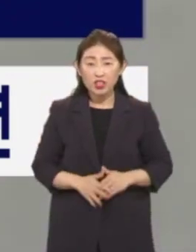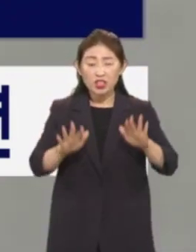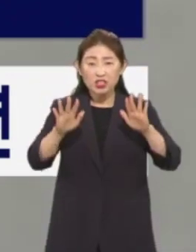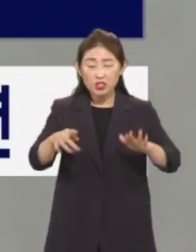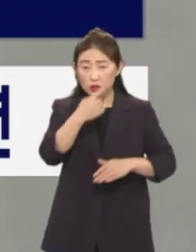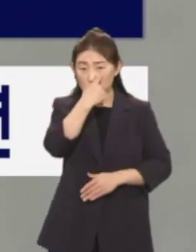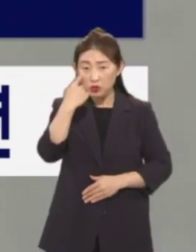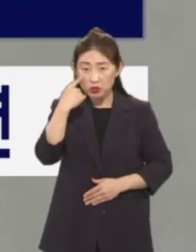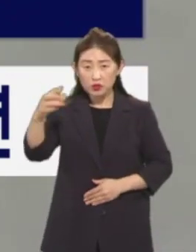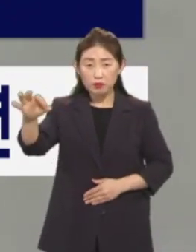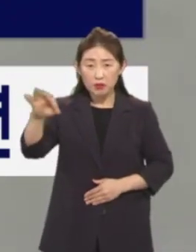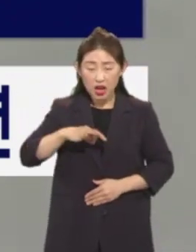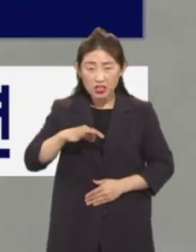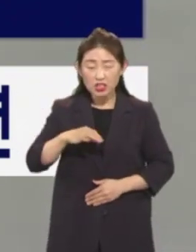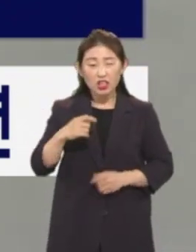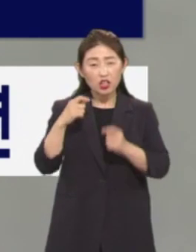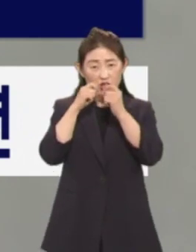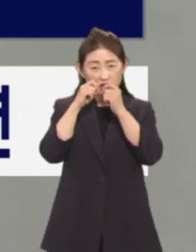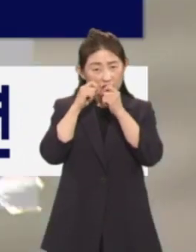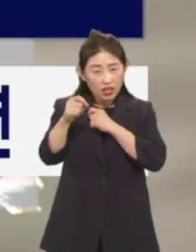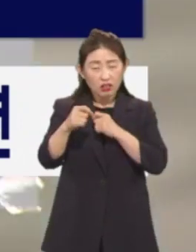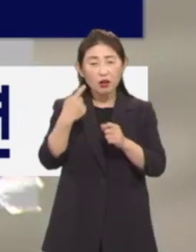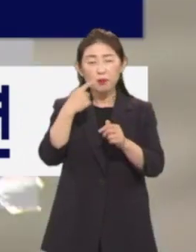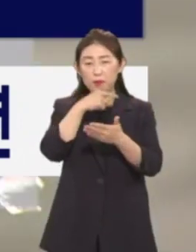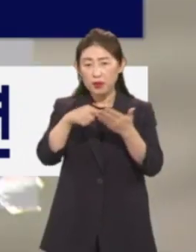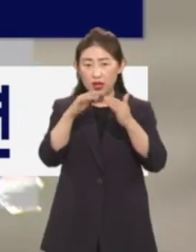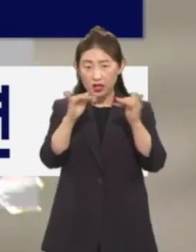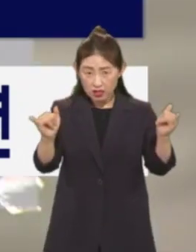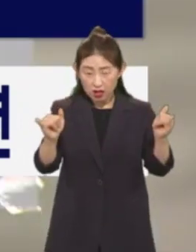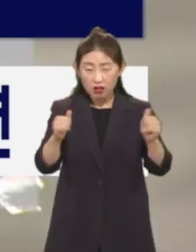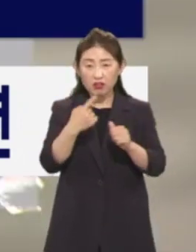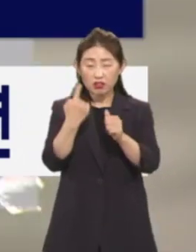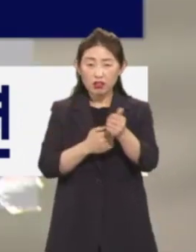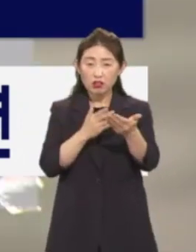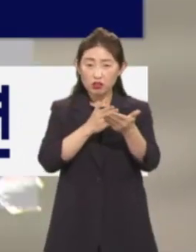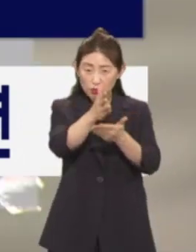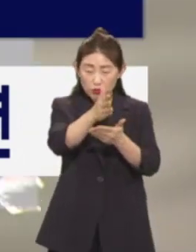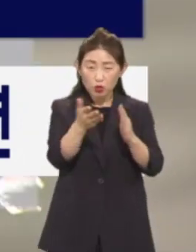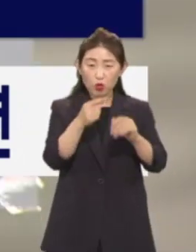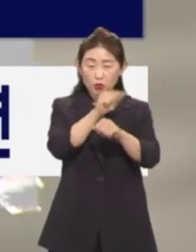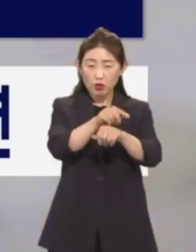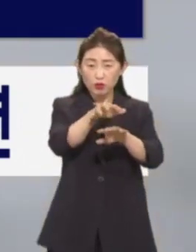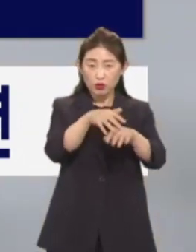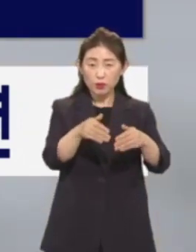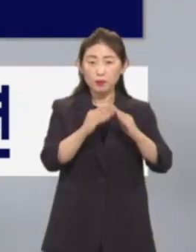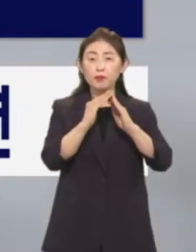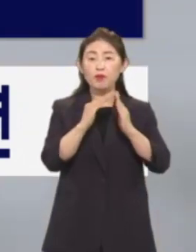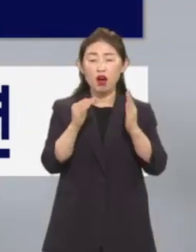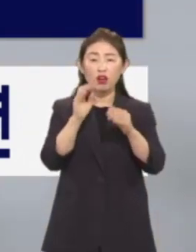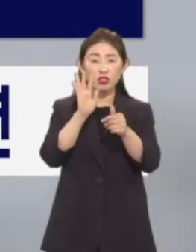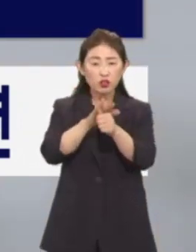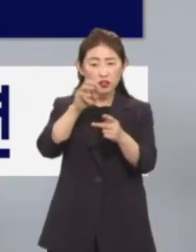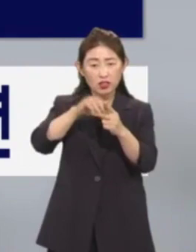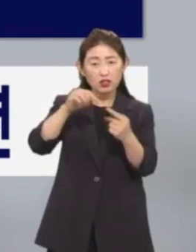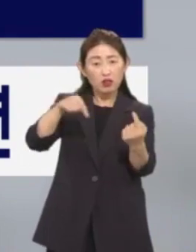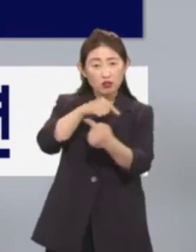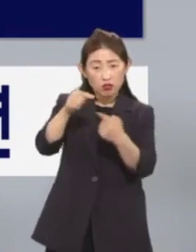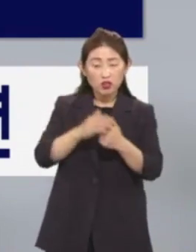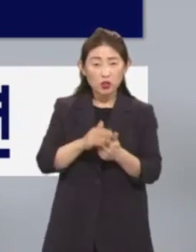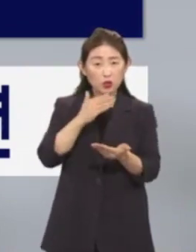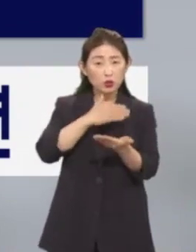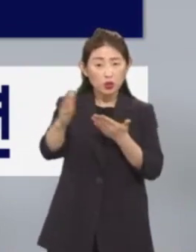보증금 미반환 등 전세 피해자들을 위해 주택정책과의 전담 창구를 설치해 전세피해 지원센터를 운영하고